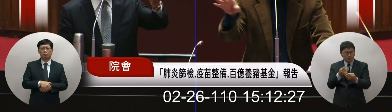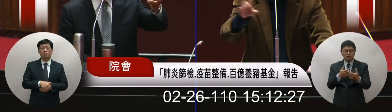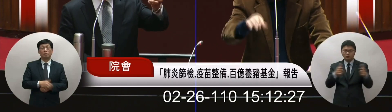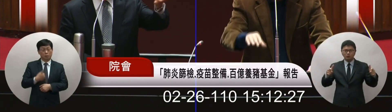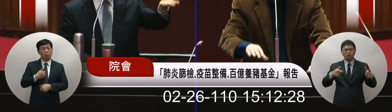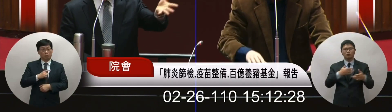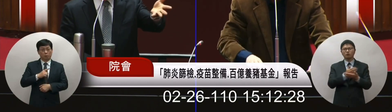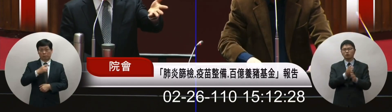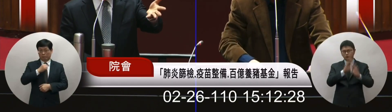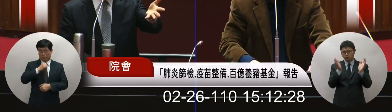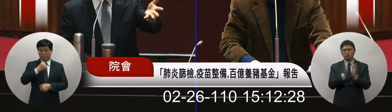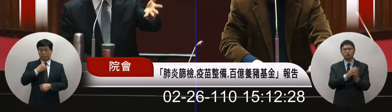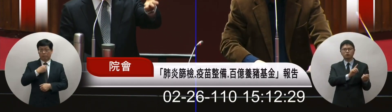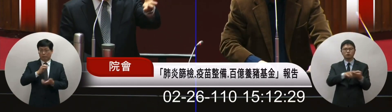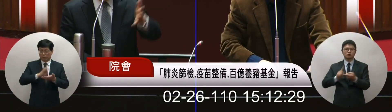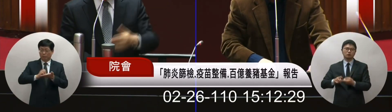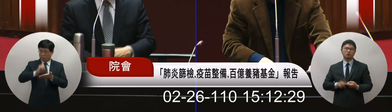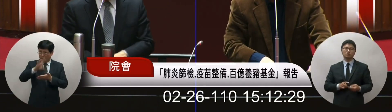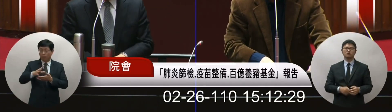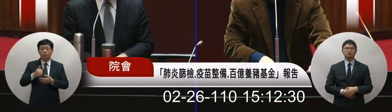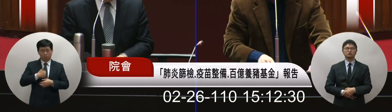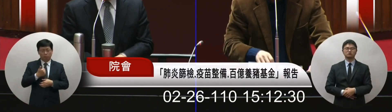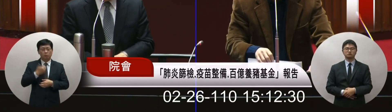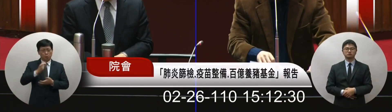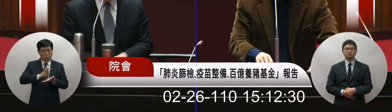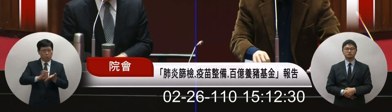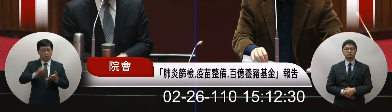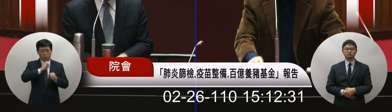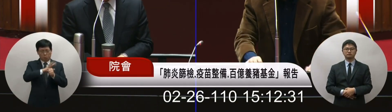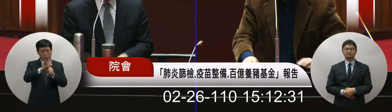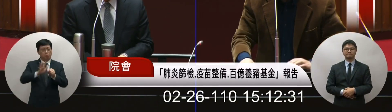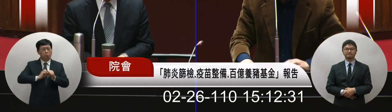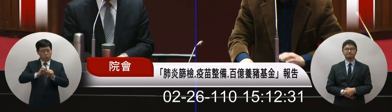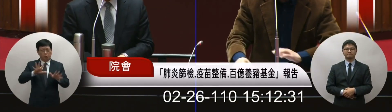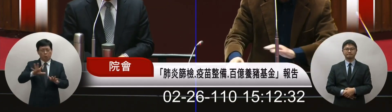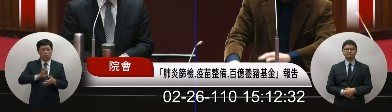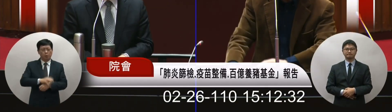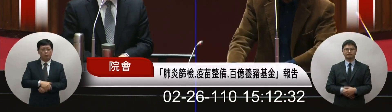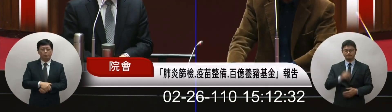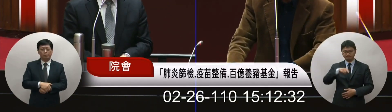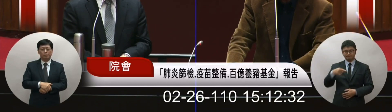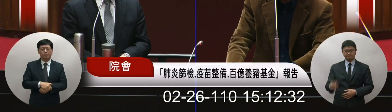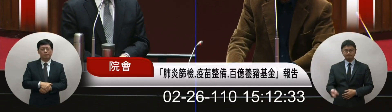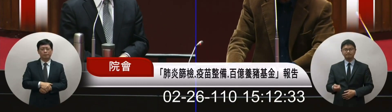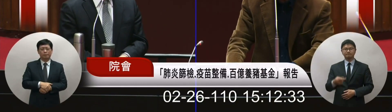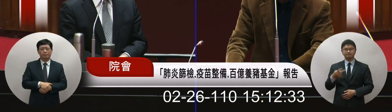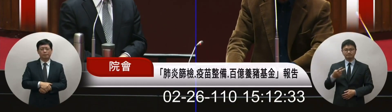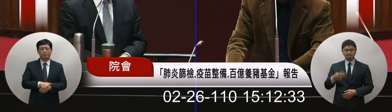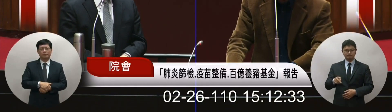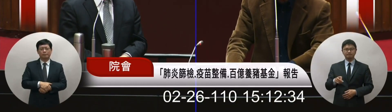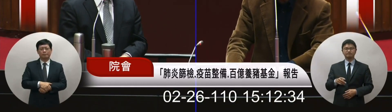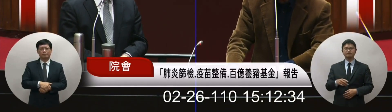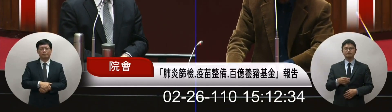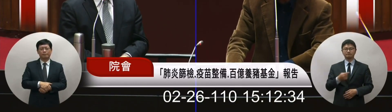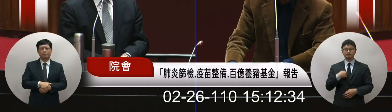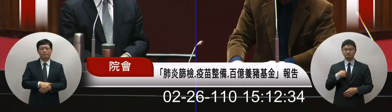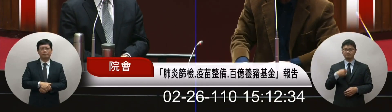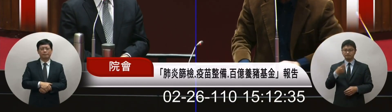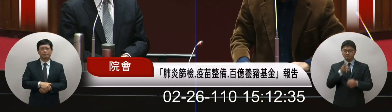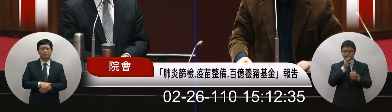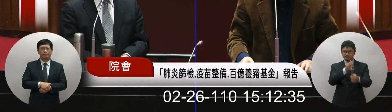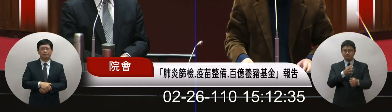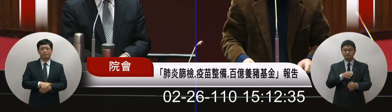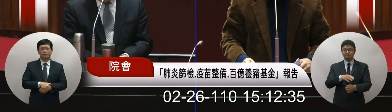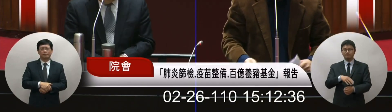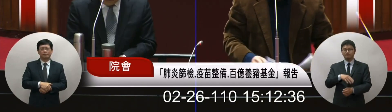都有。 来，咱桂宜报告嘛是有用 COVID-19 啦。 好，来接着我们也来一点点时间谈一下疫苗